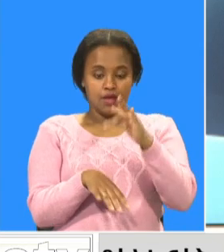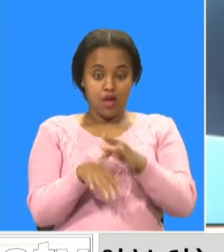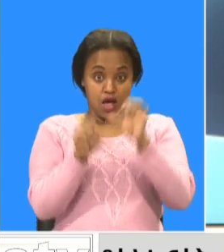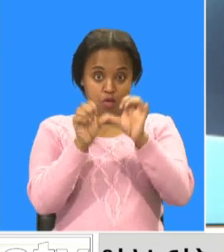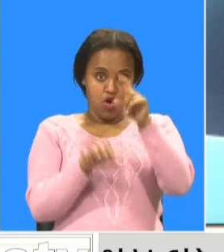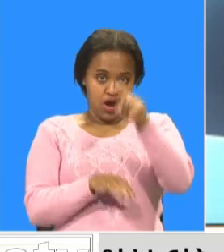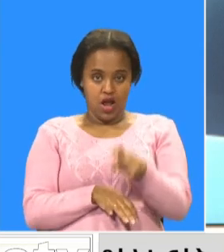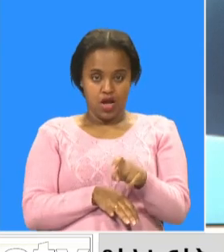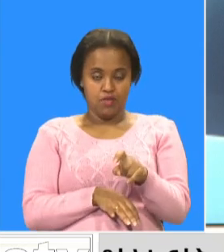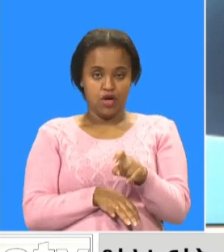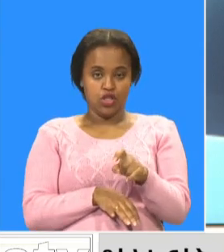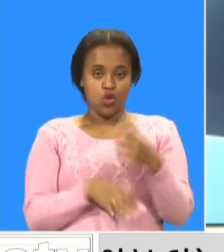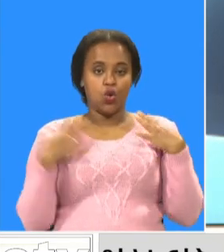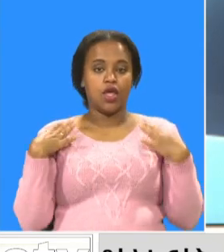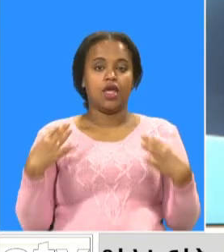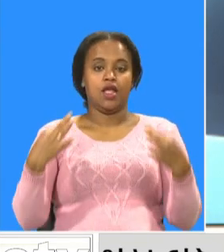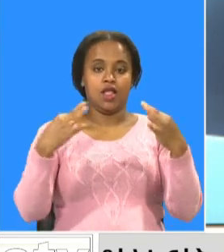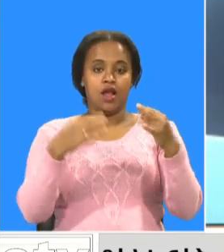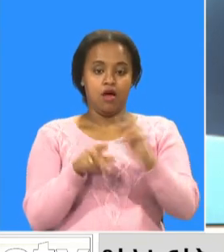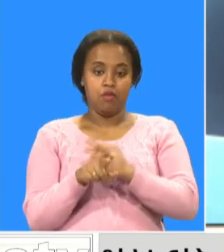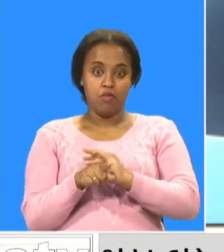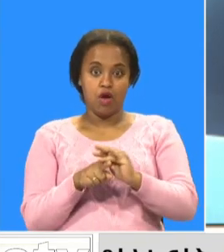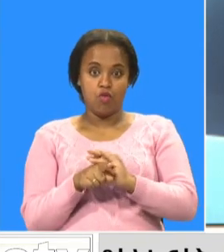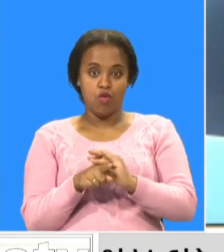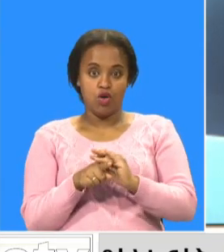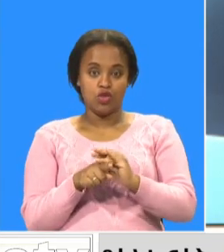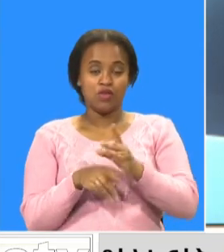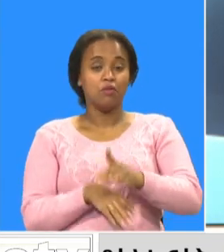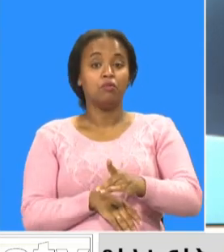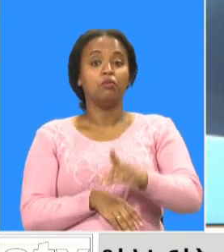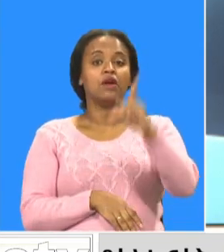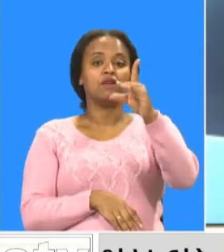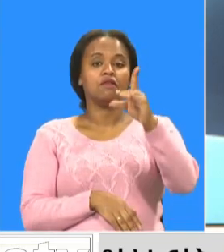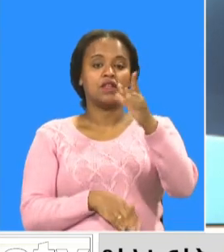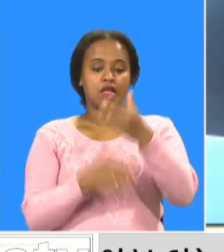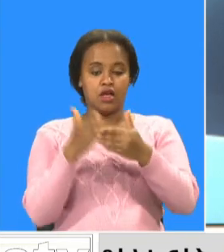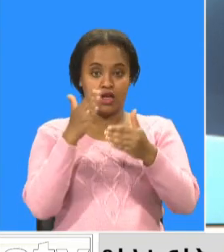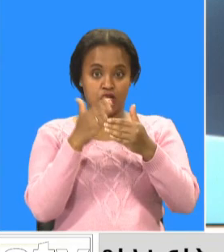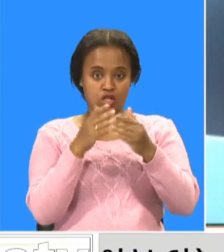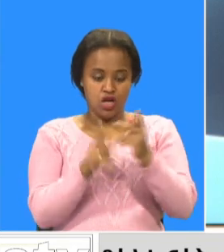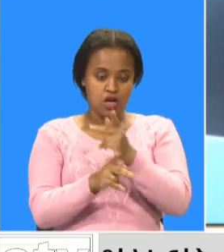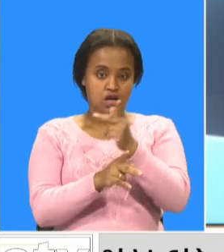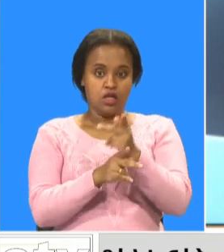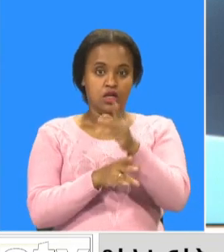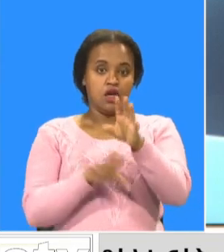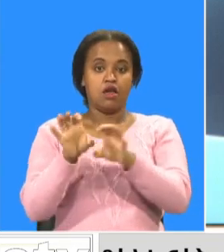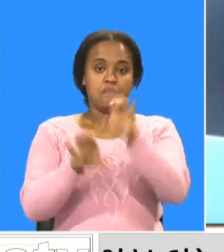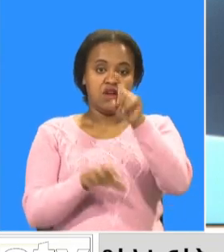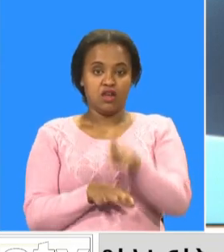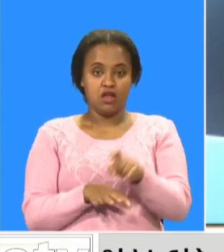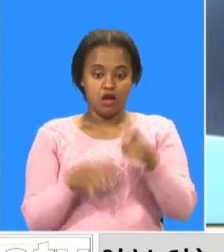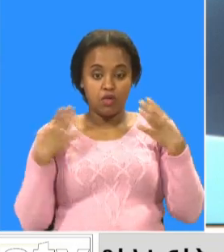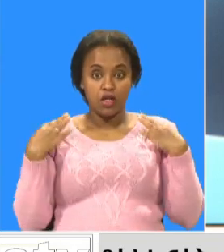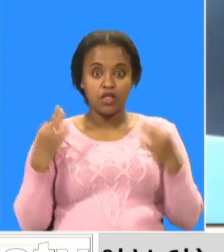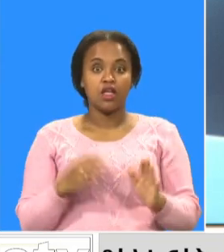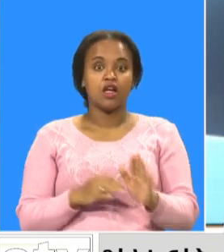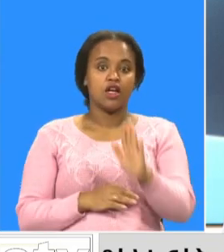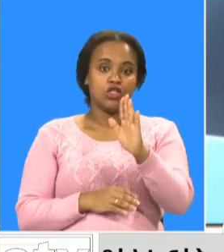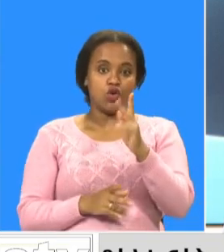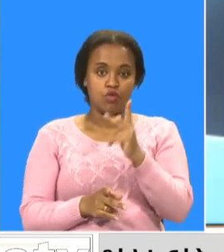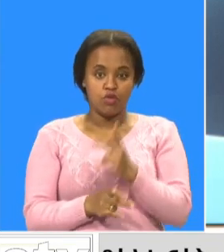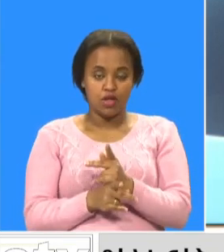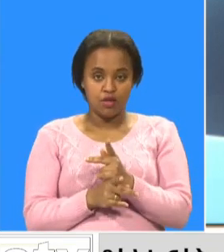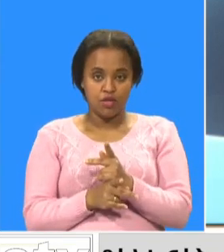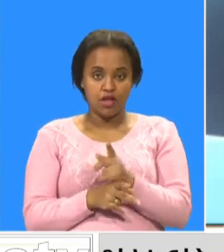ያለባቸው የጤና ባለሙያዎች በከፍተኛ ደረጃ ጥንቃቄ ማድረግ ያለባቸው ጤናቸውንም መጠበቅ